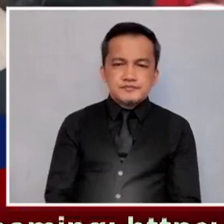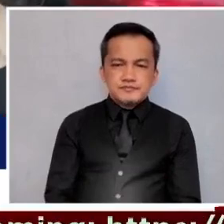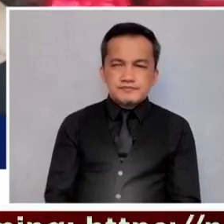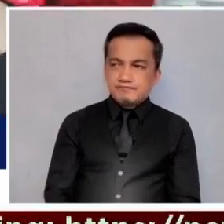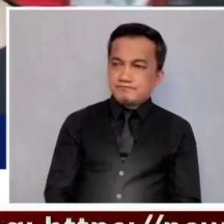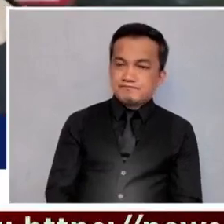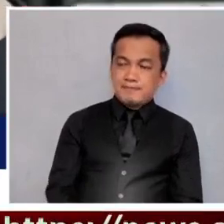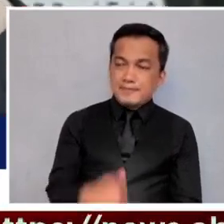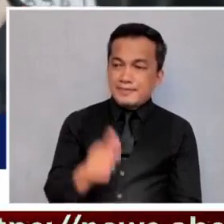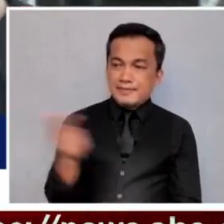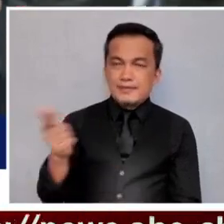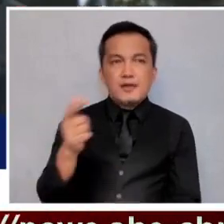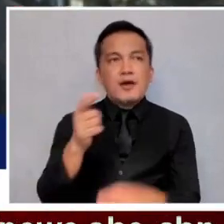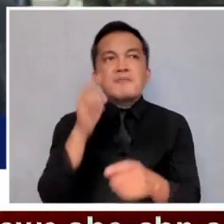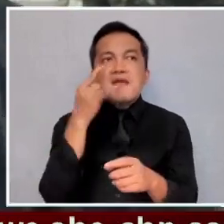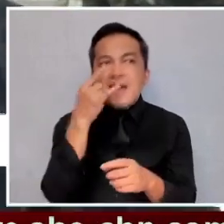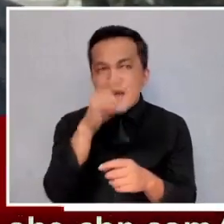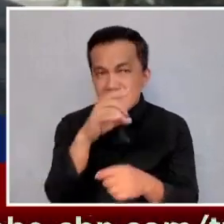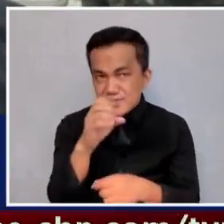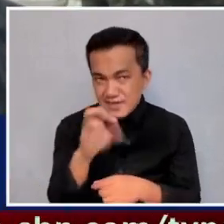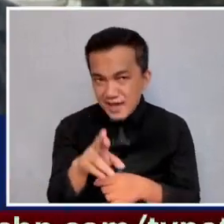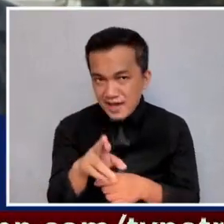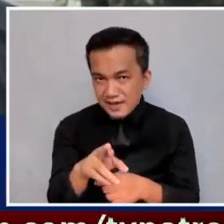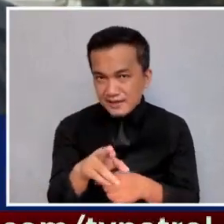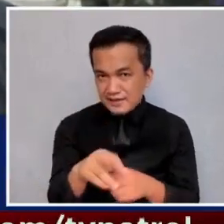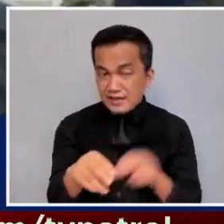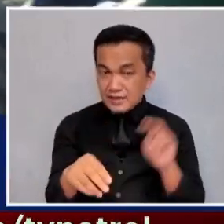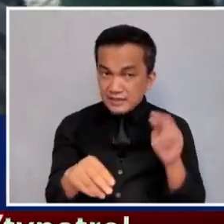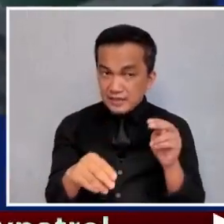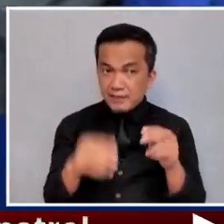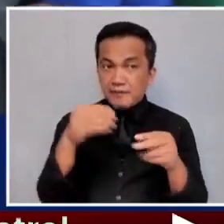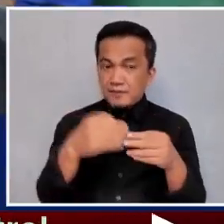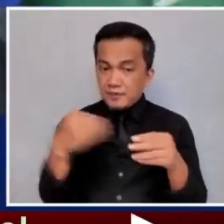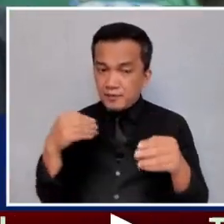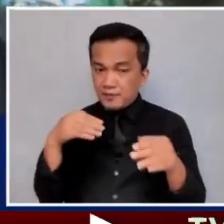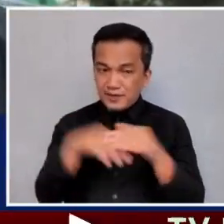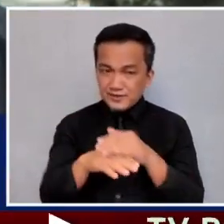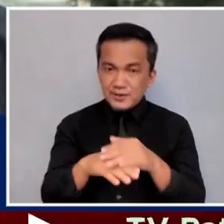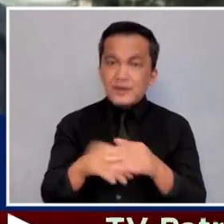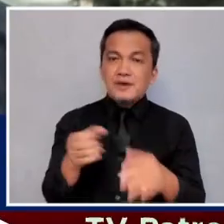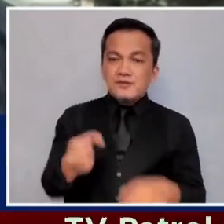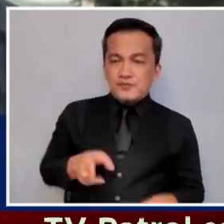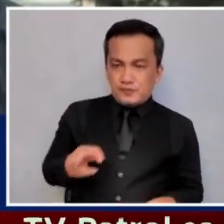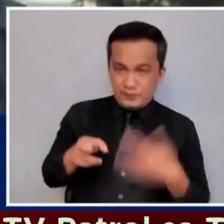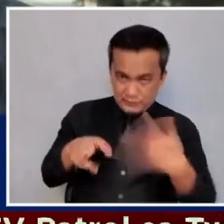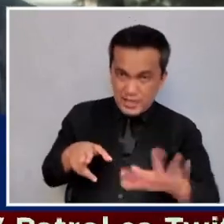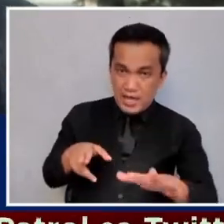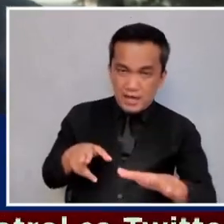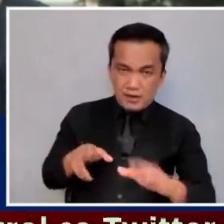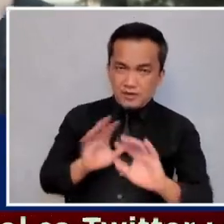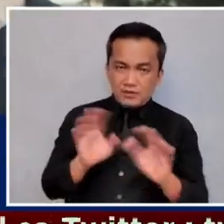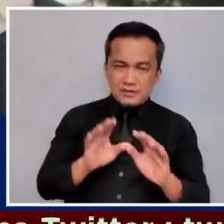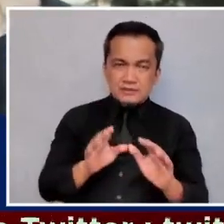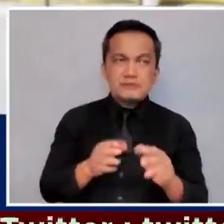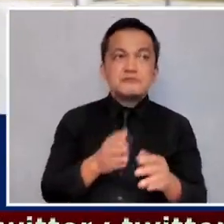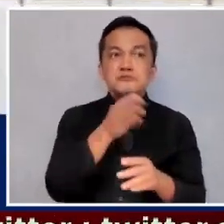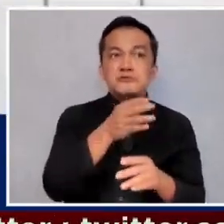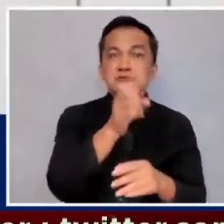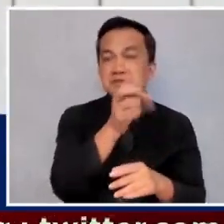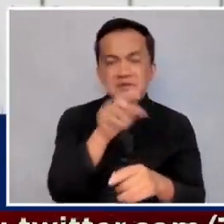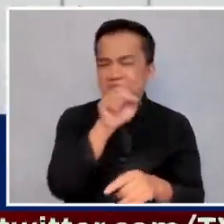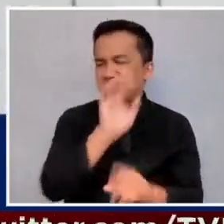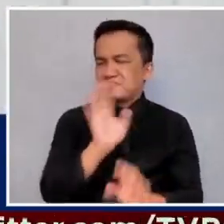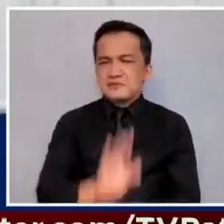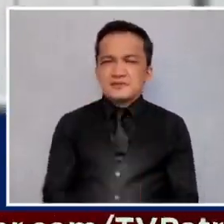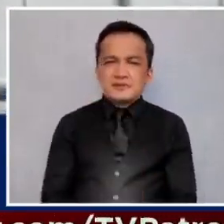malayo mag-CR dito, kaya kailangan bago ka pumasok, mag-CR ka na para hindi ka na makikiano doon.